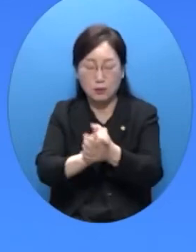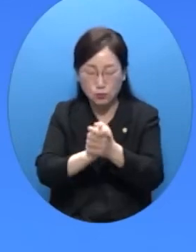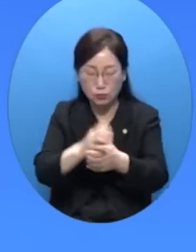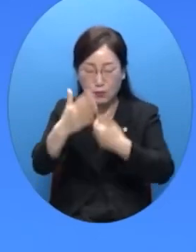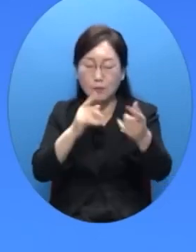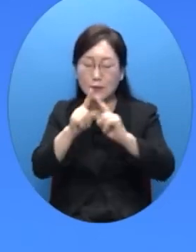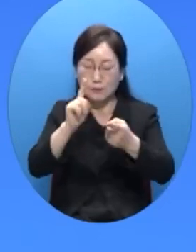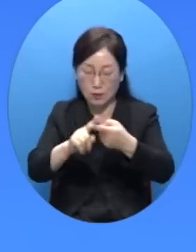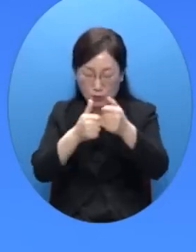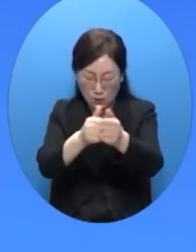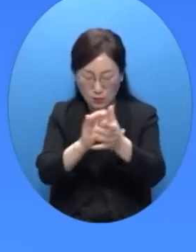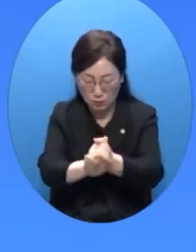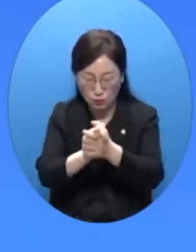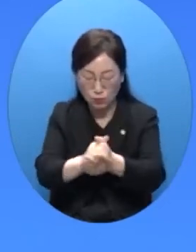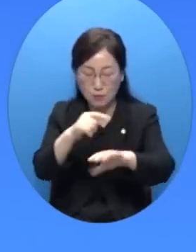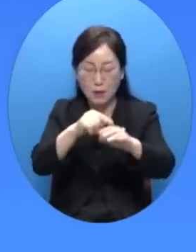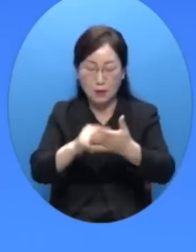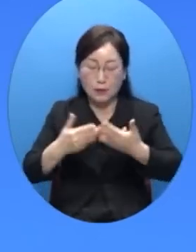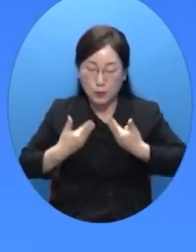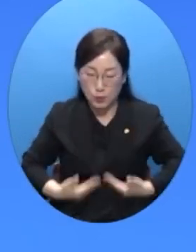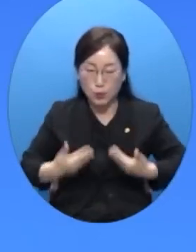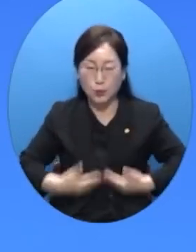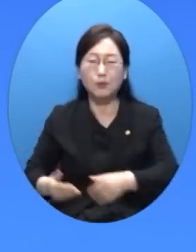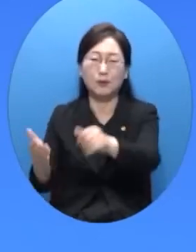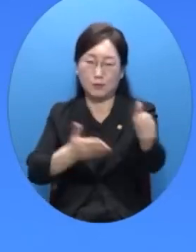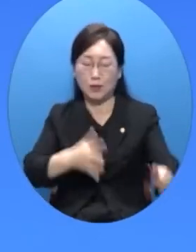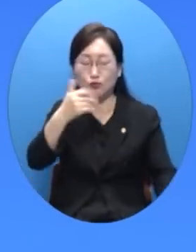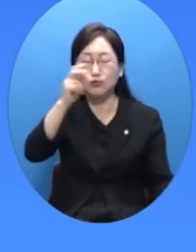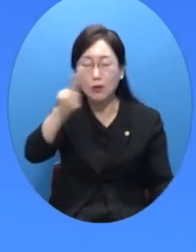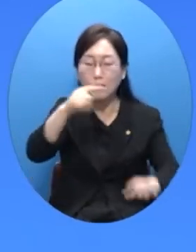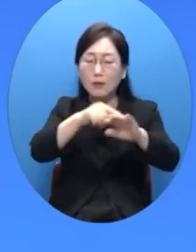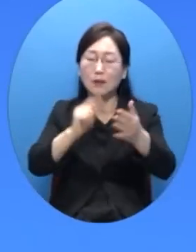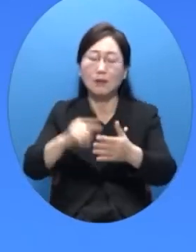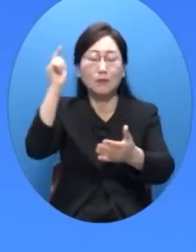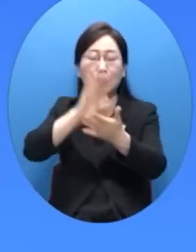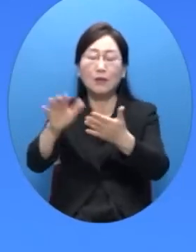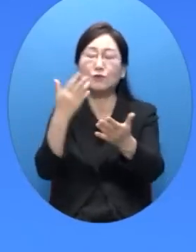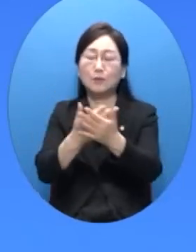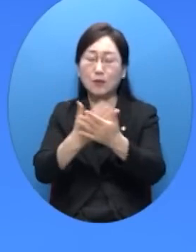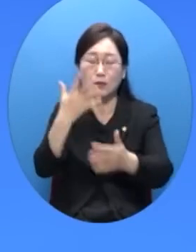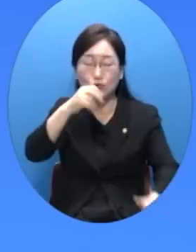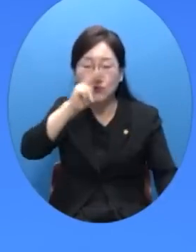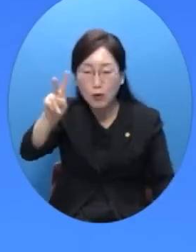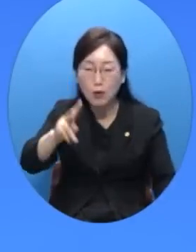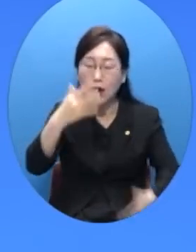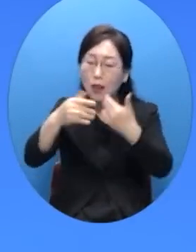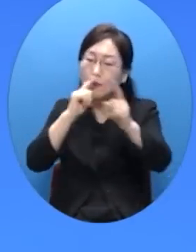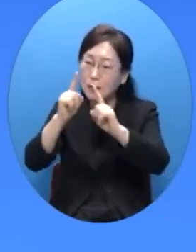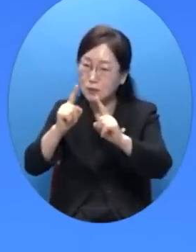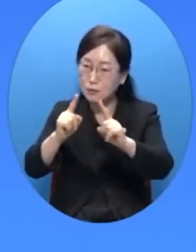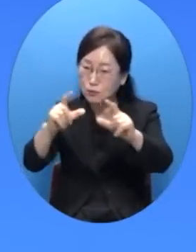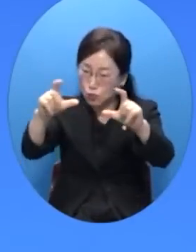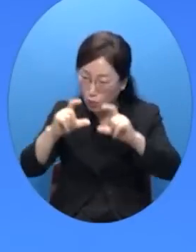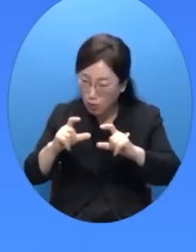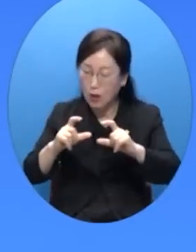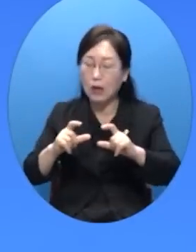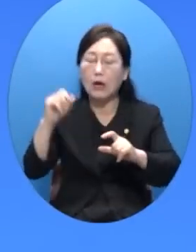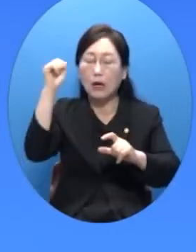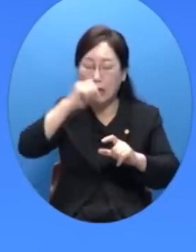기도할 때입니다. 기도하고 마음을 다스려야 됩니다. 주여, 내 마음에 평안함을 주옵소서. 주여, 이 말씀을 통해 내 자신이